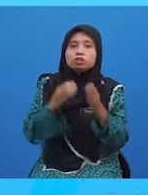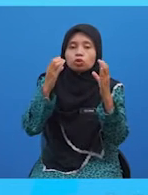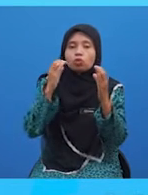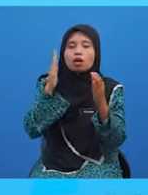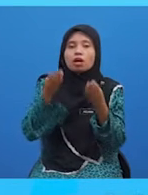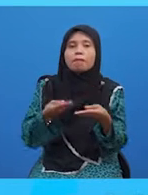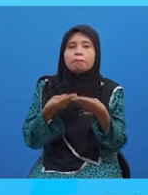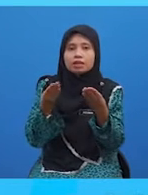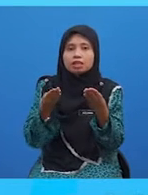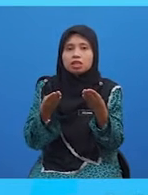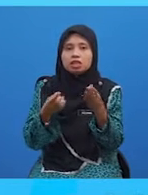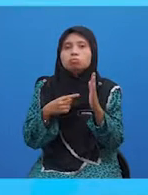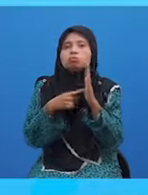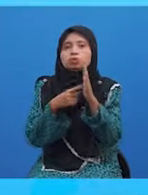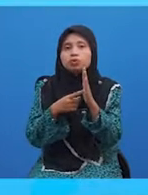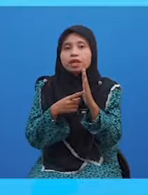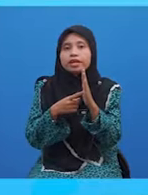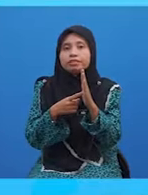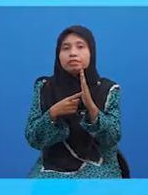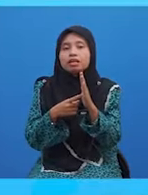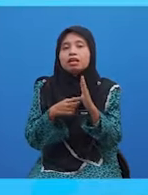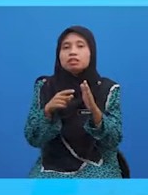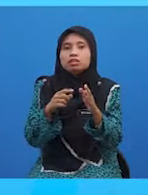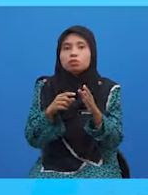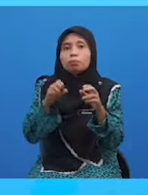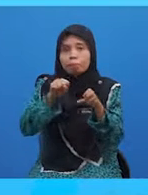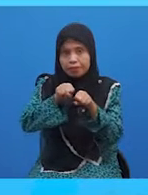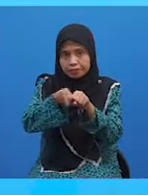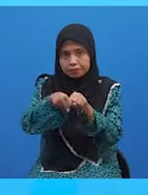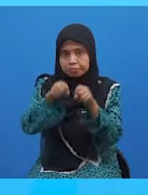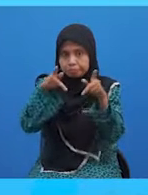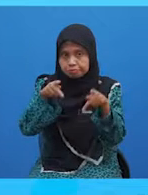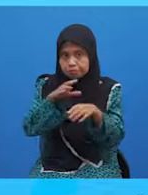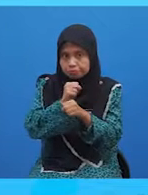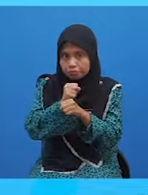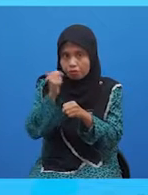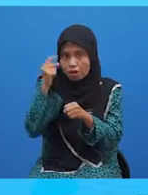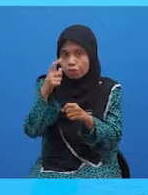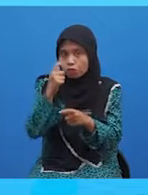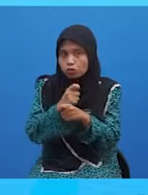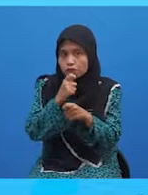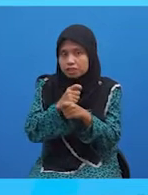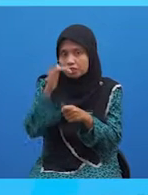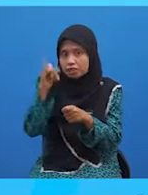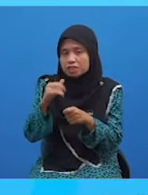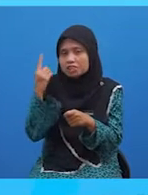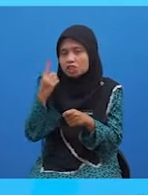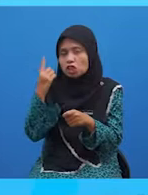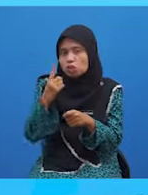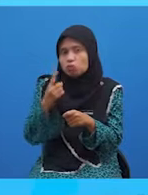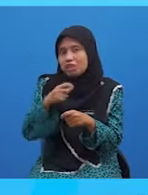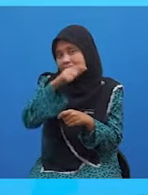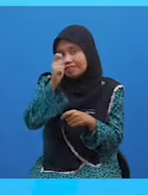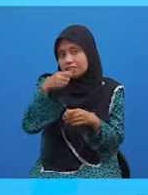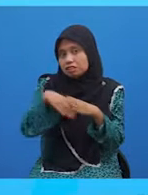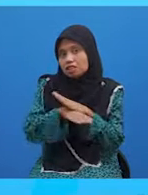cikgu akan berikan paparan soalan agar pelajar dapat mengenal pasti tugasan soalan yang sering ditanya